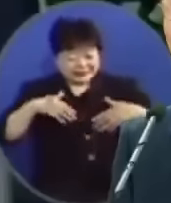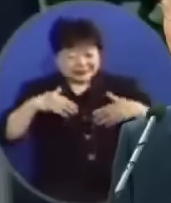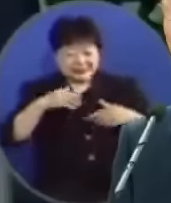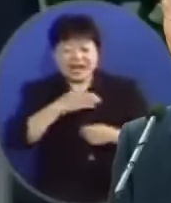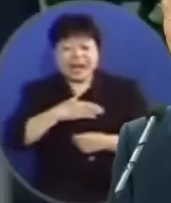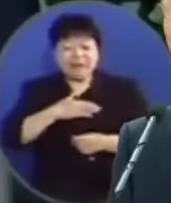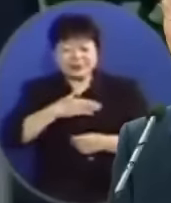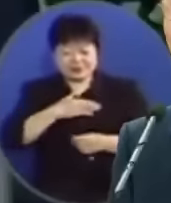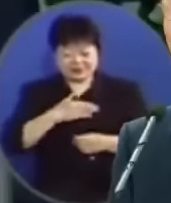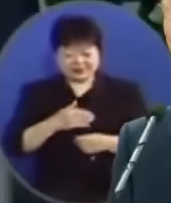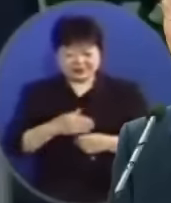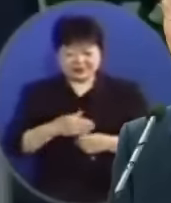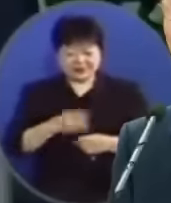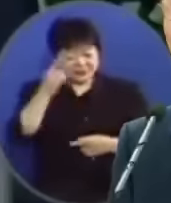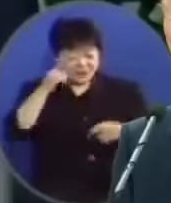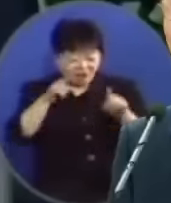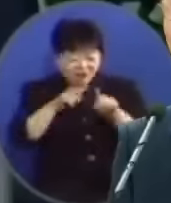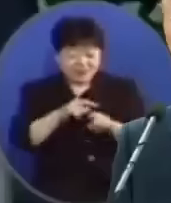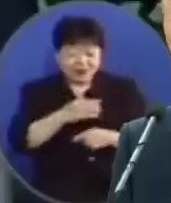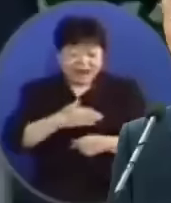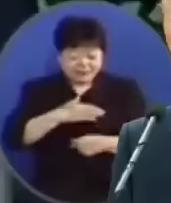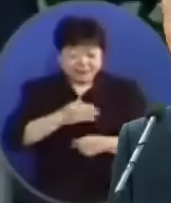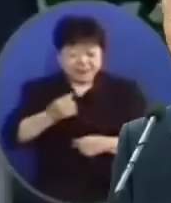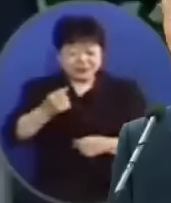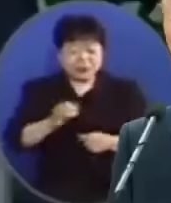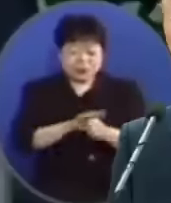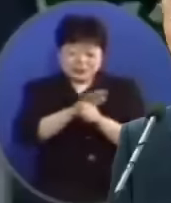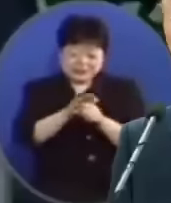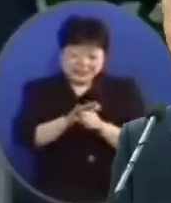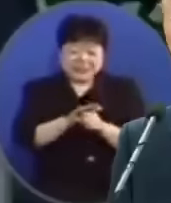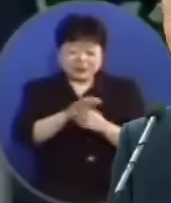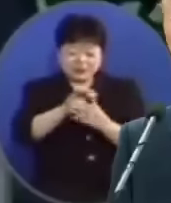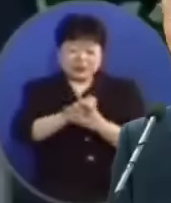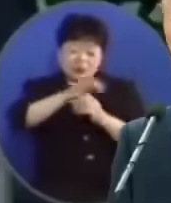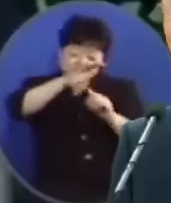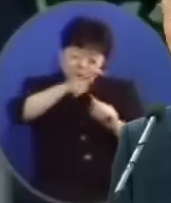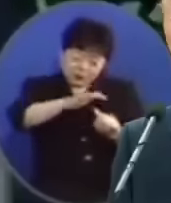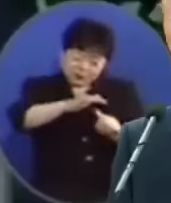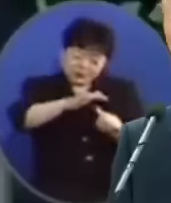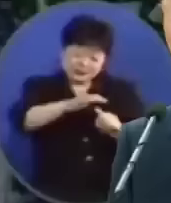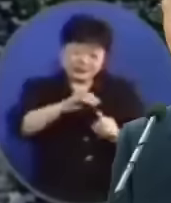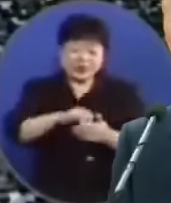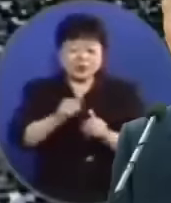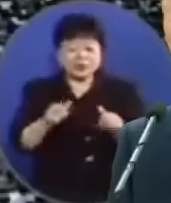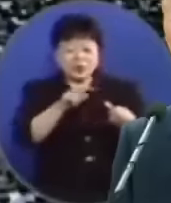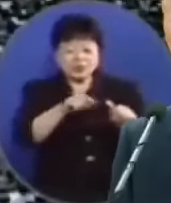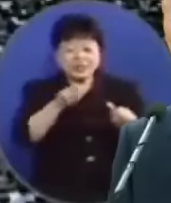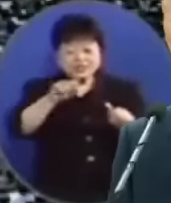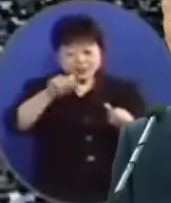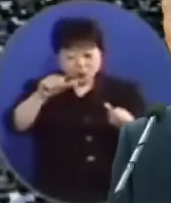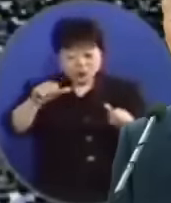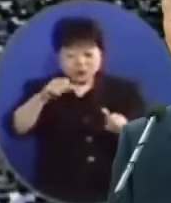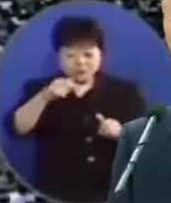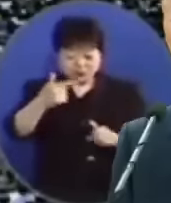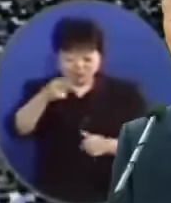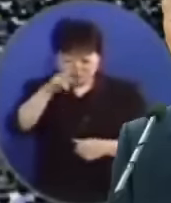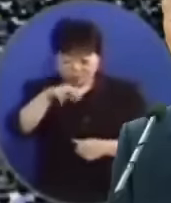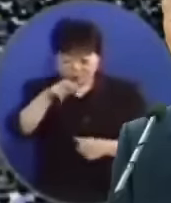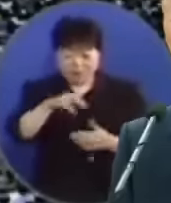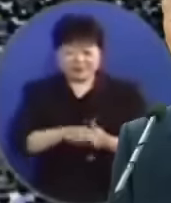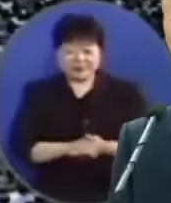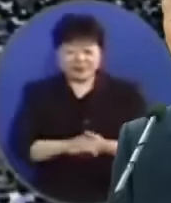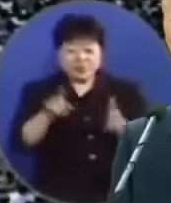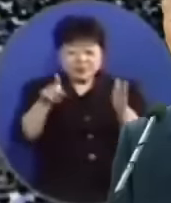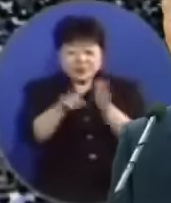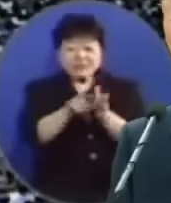말하는 것입니다. 정성과 감정을 가지고서 사랑으로 기도해 주라는 것입니다. 야고보서 5장 15절로 16절 우리 다 같이 한번